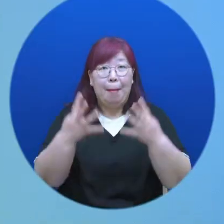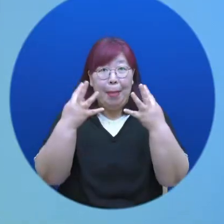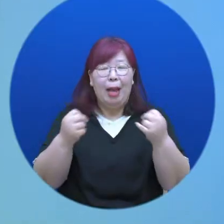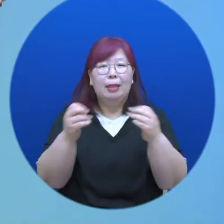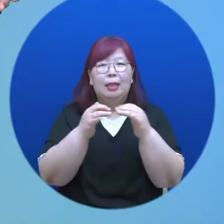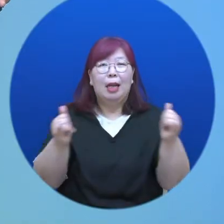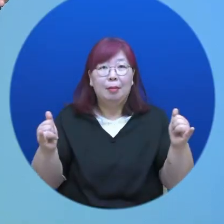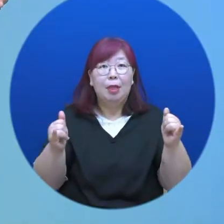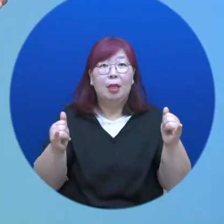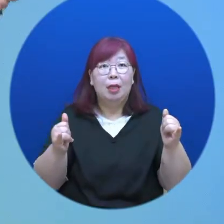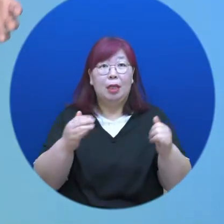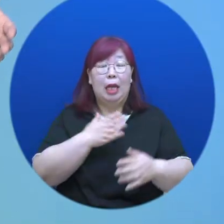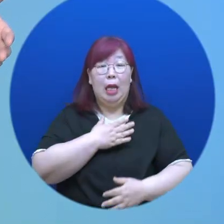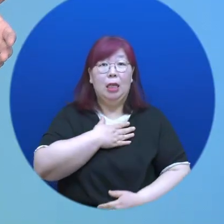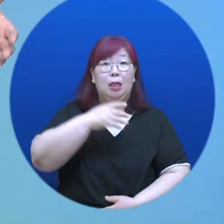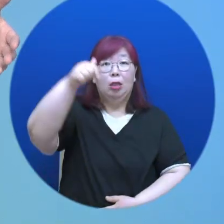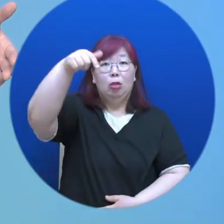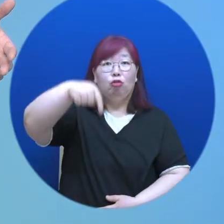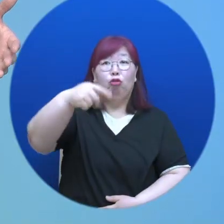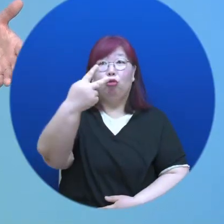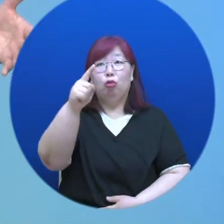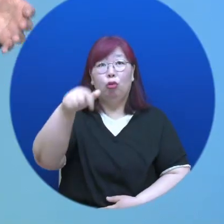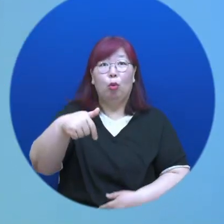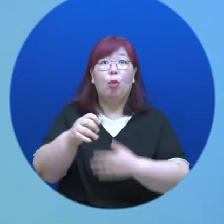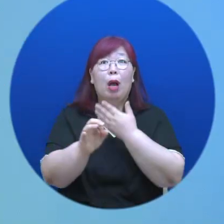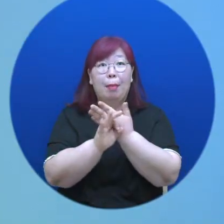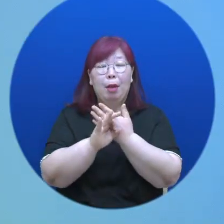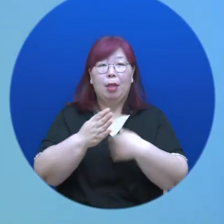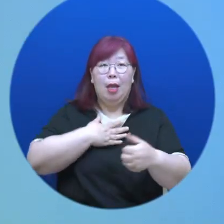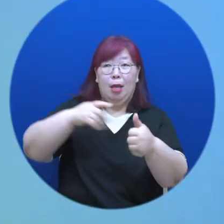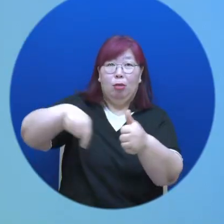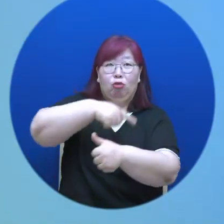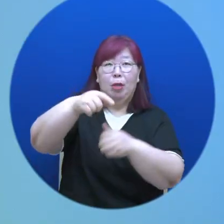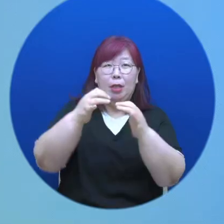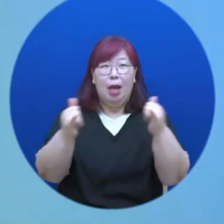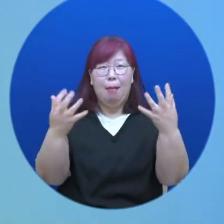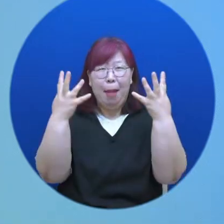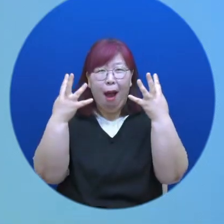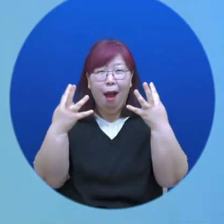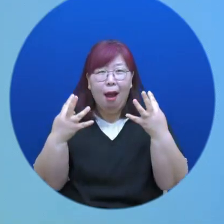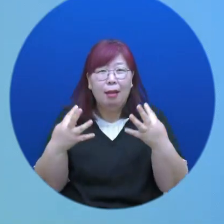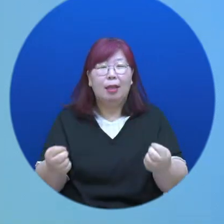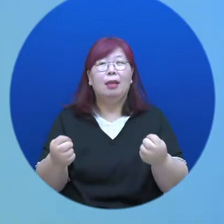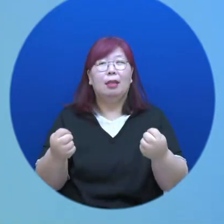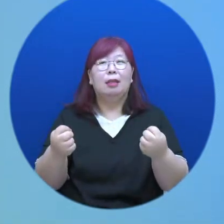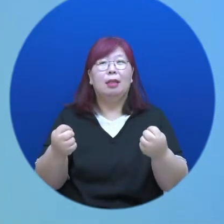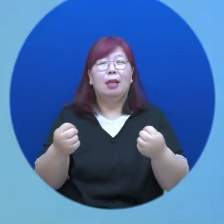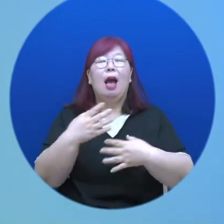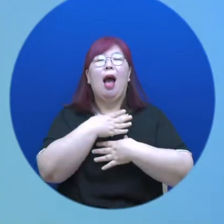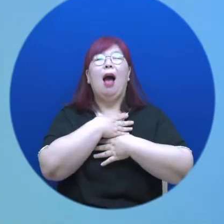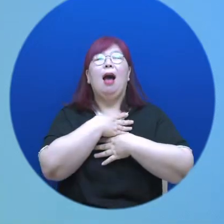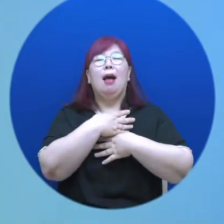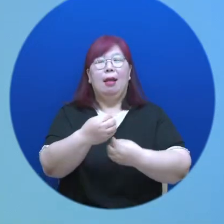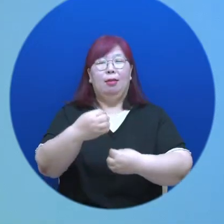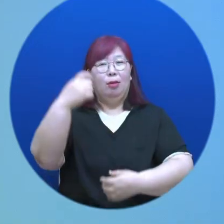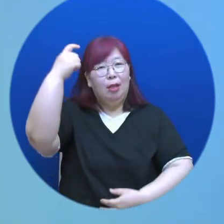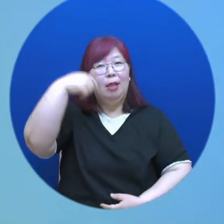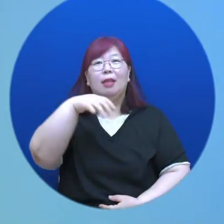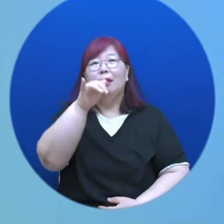사람들이 구독하면 마치 내 주변에 사람들이 많다는 안도감이 듭니다.